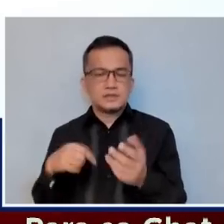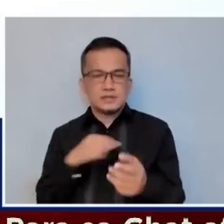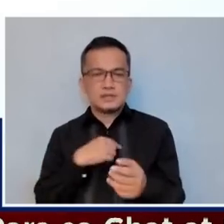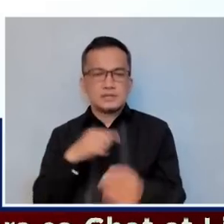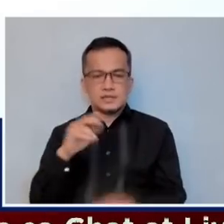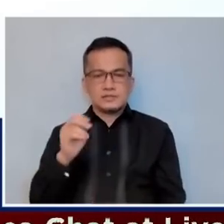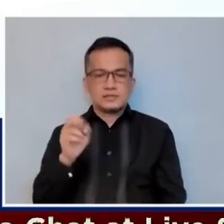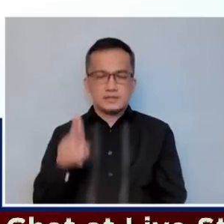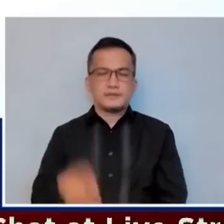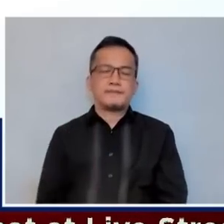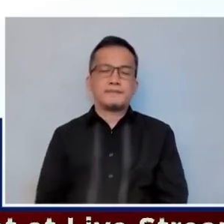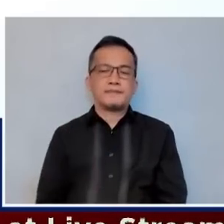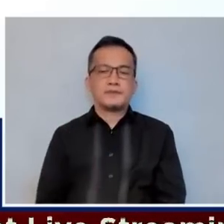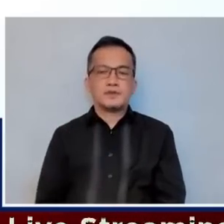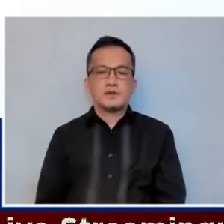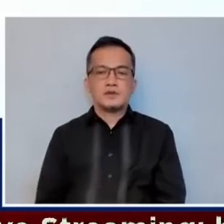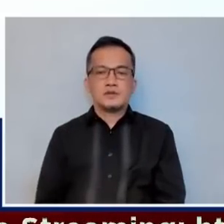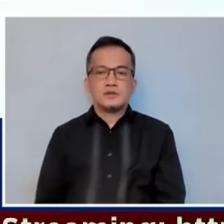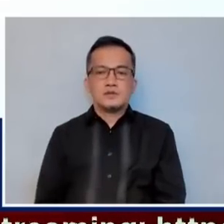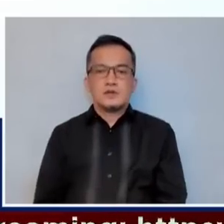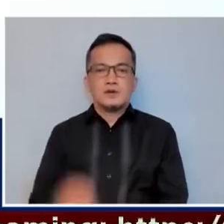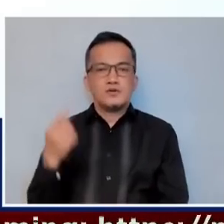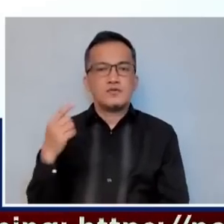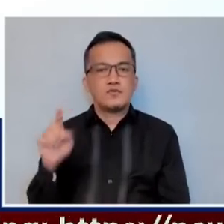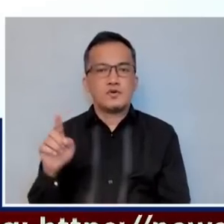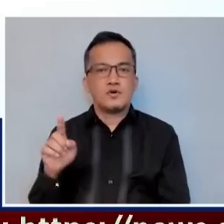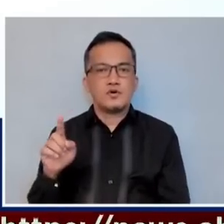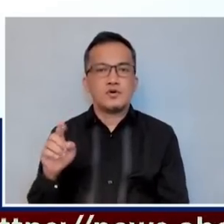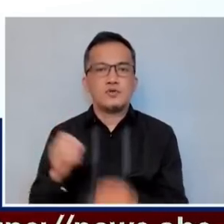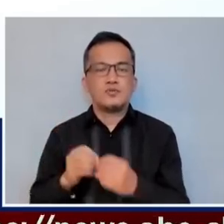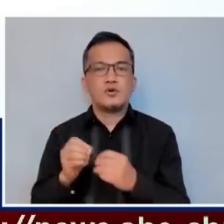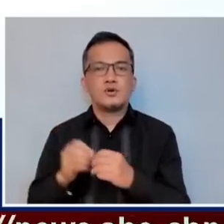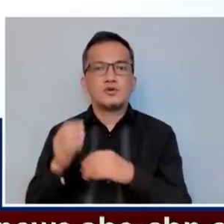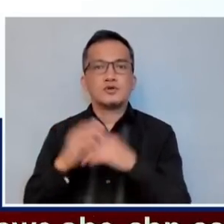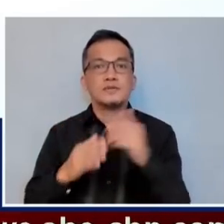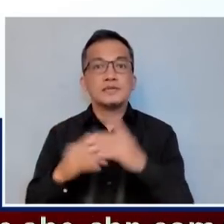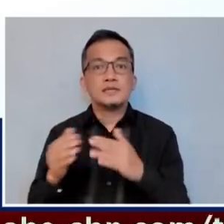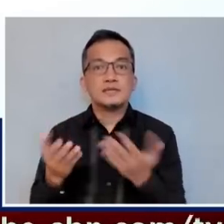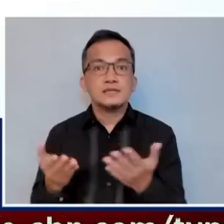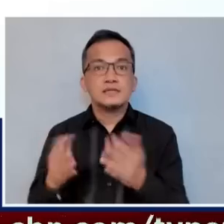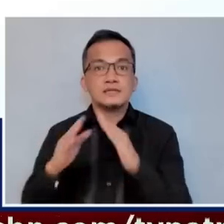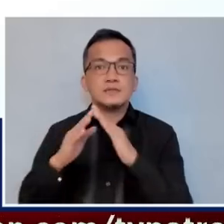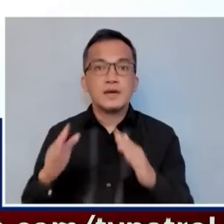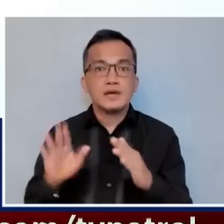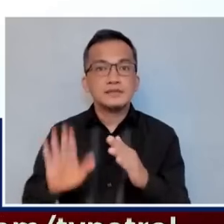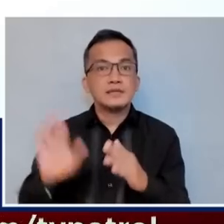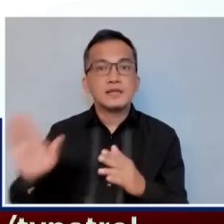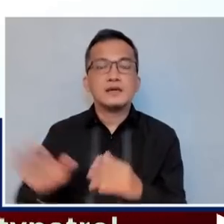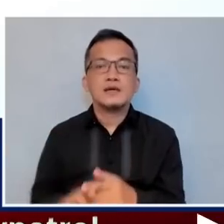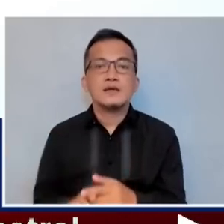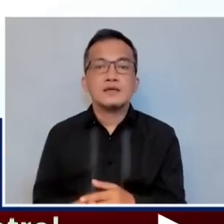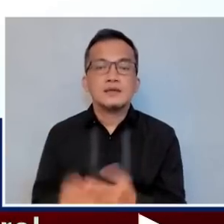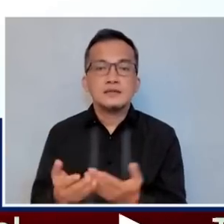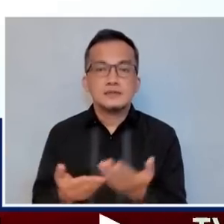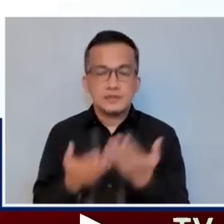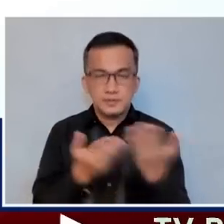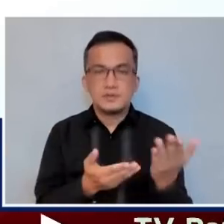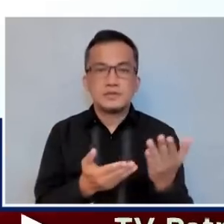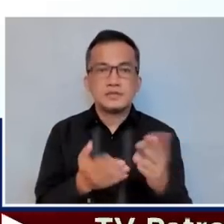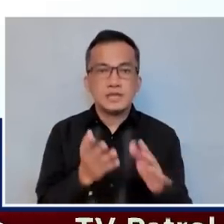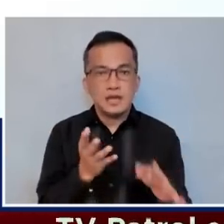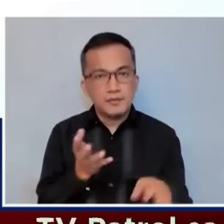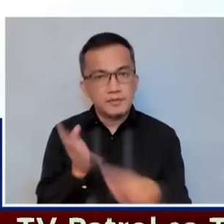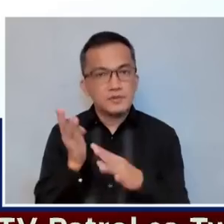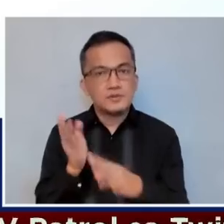NCR. Para ho, mas convenient ho yun eh, no? Sa bahay na lang sila, submit lang nila, i-upload lang nila